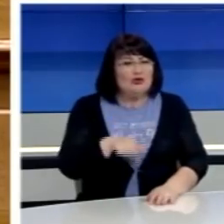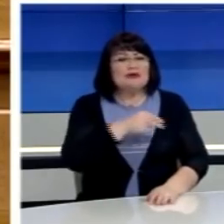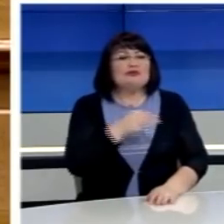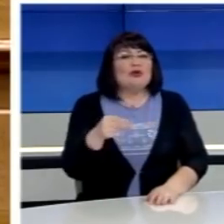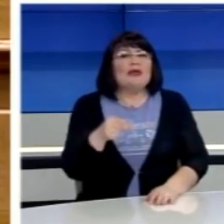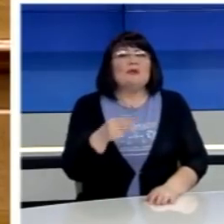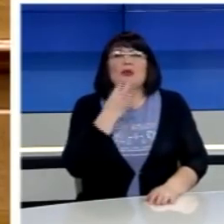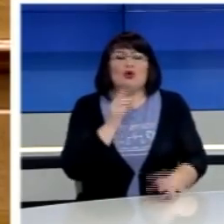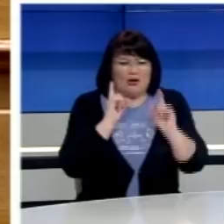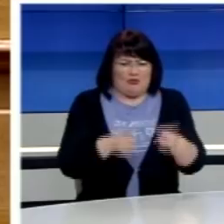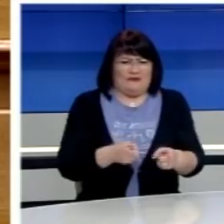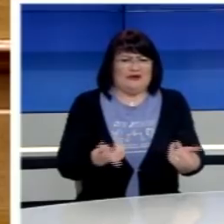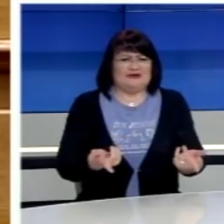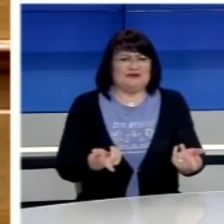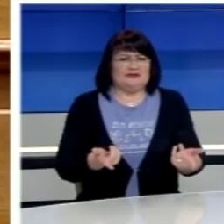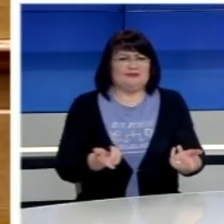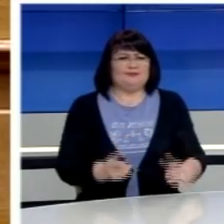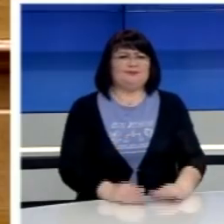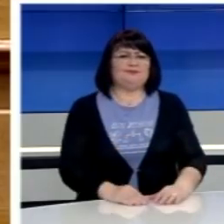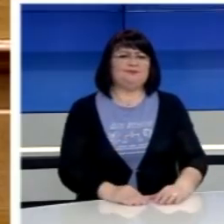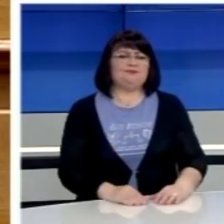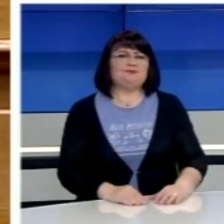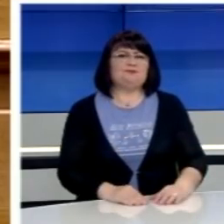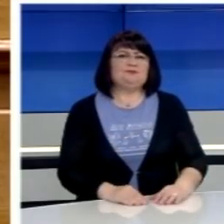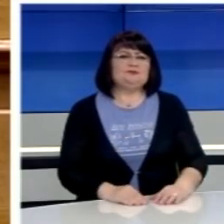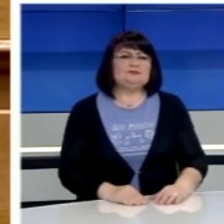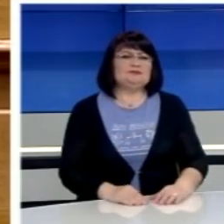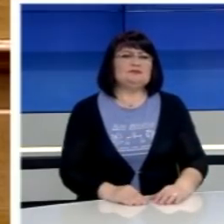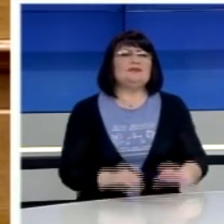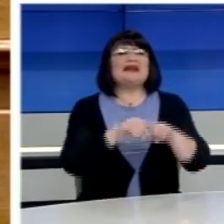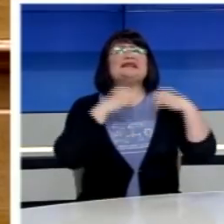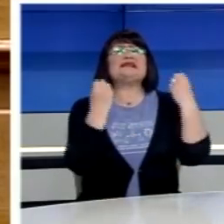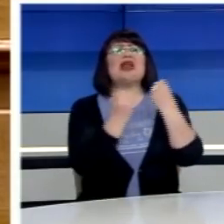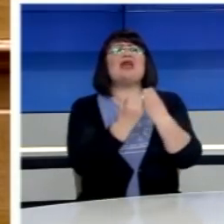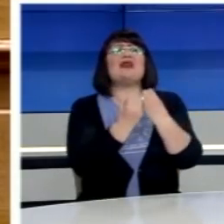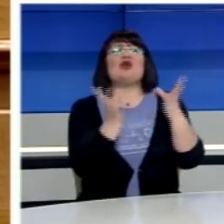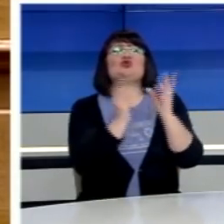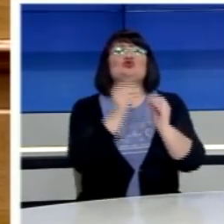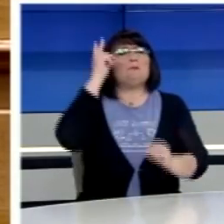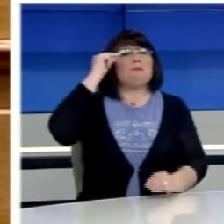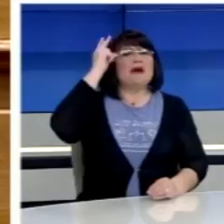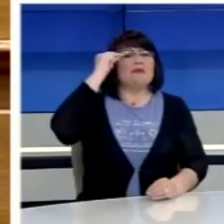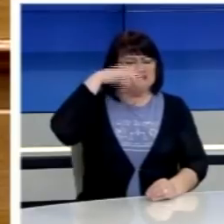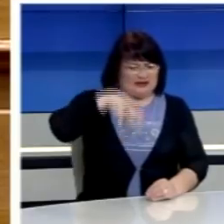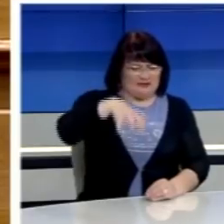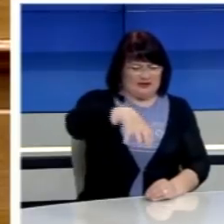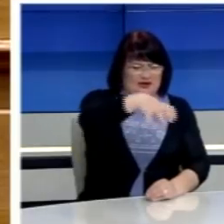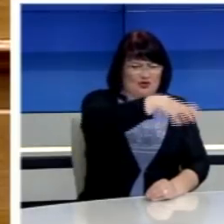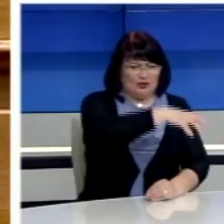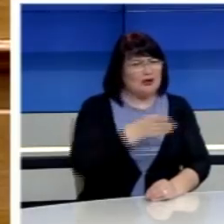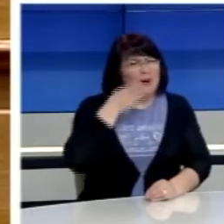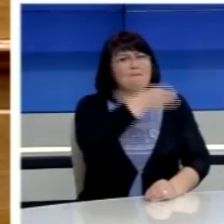συγκεκριμένο, γιατί δεν παίρνετε απόφαση να διατεθούν μια σειρά συνεδριακά κέντρα των ΑΕΗ για τις εξετάσεις και